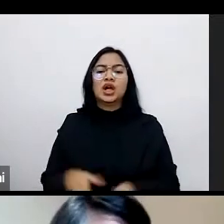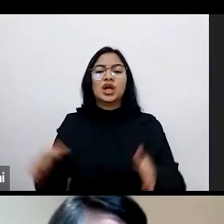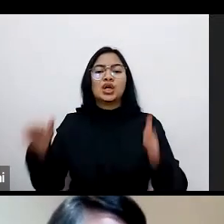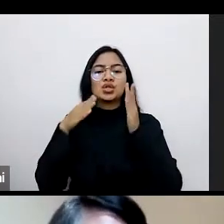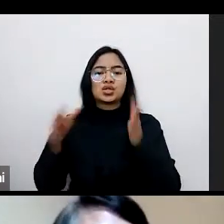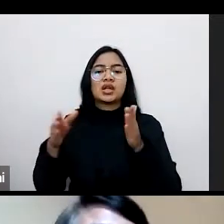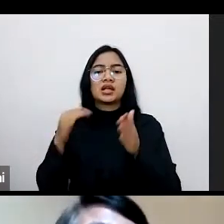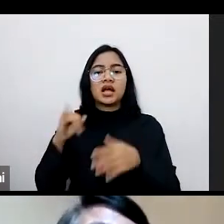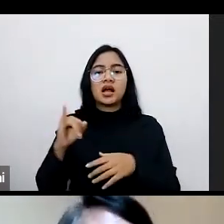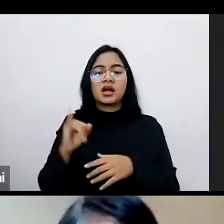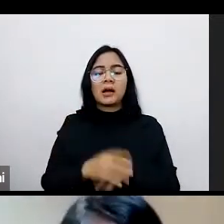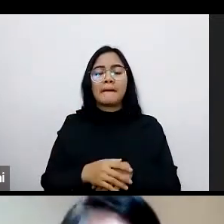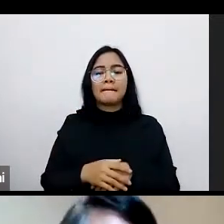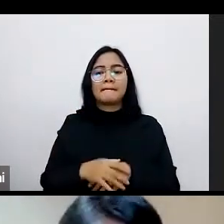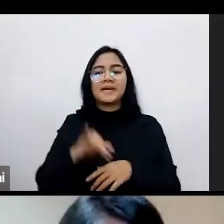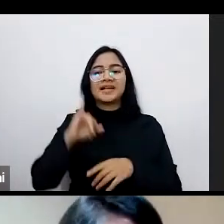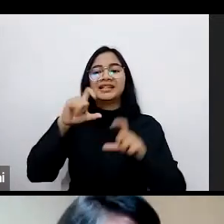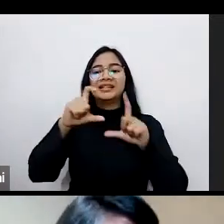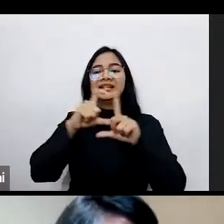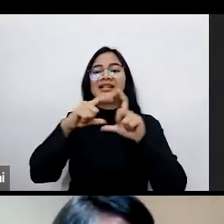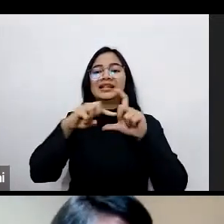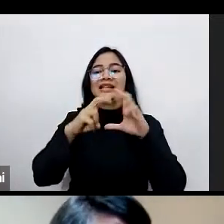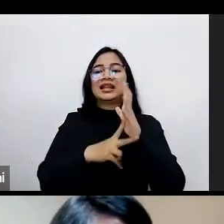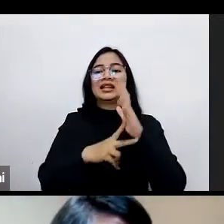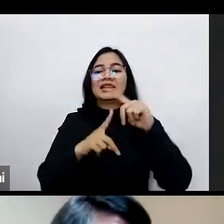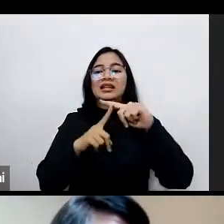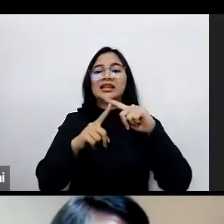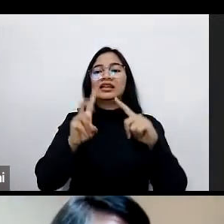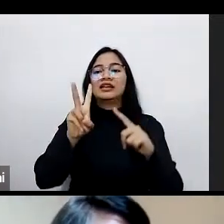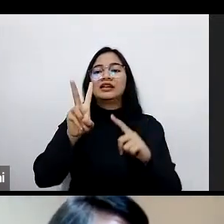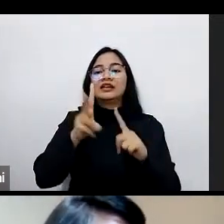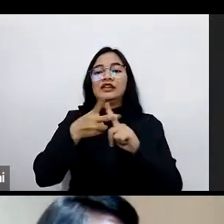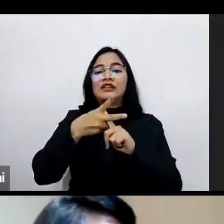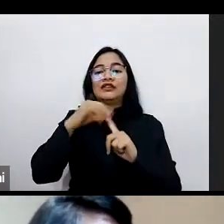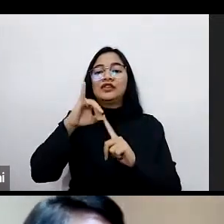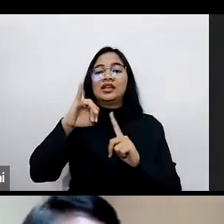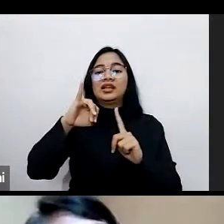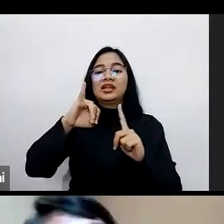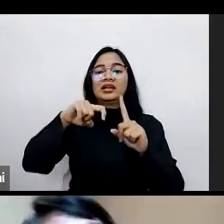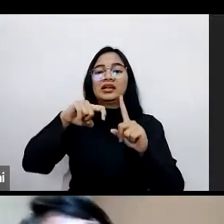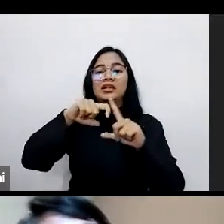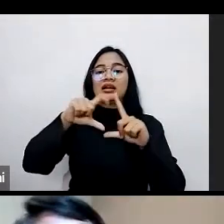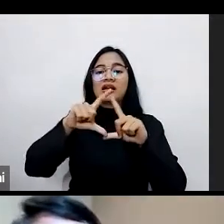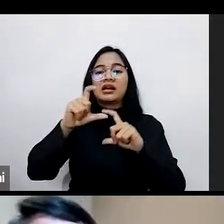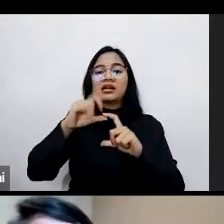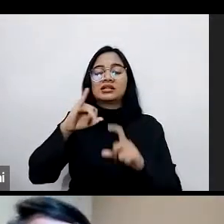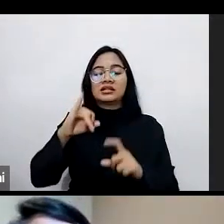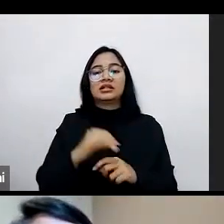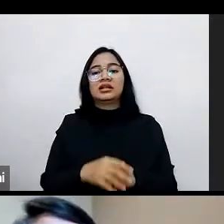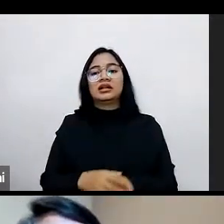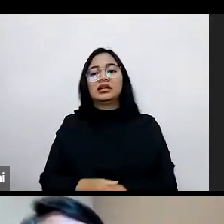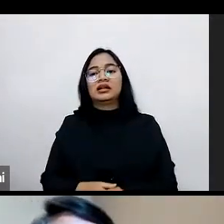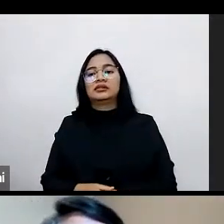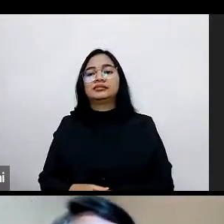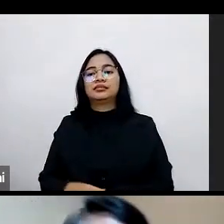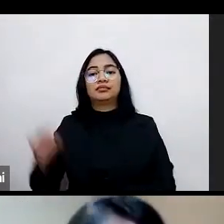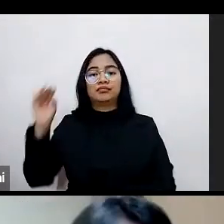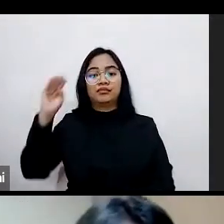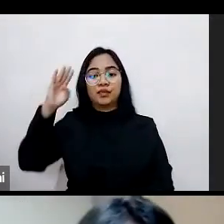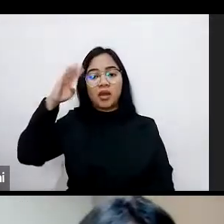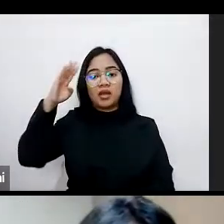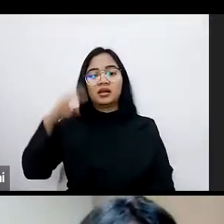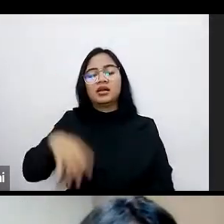sebagai feminis. Dan banyak yang mengalami hal ini, termasuk saya.